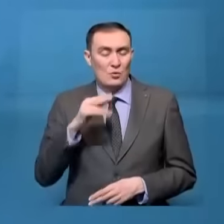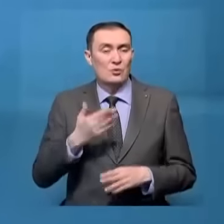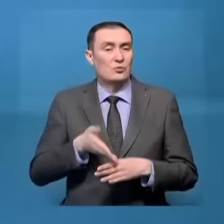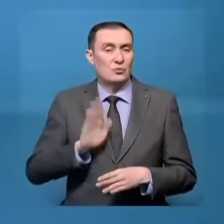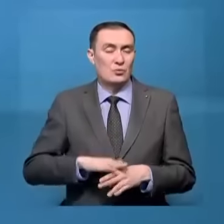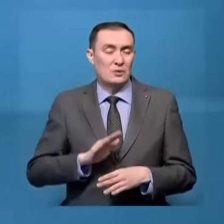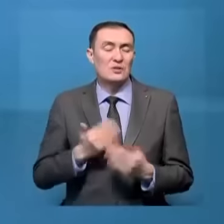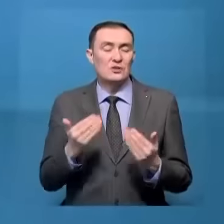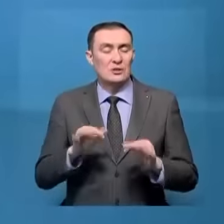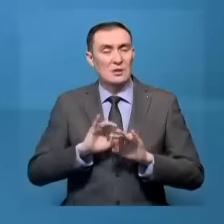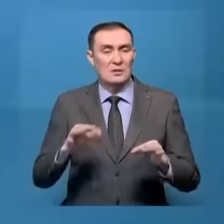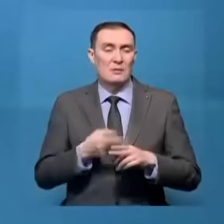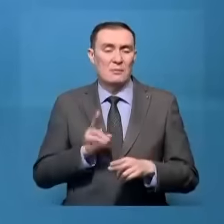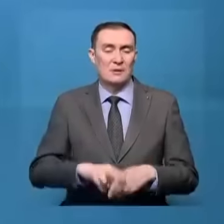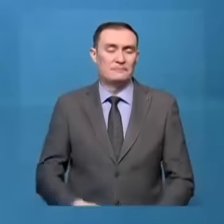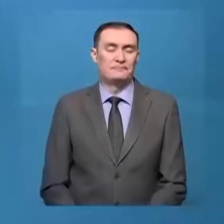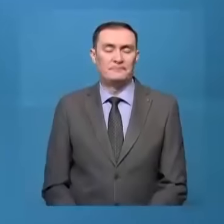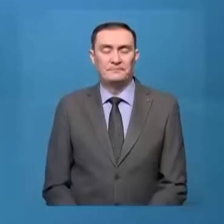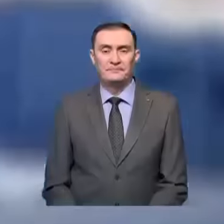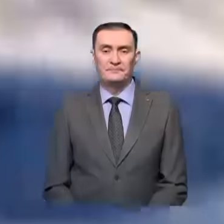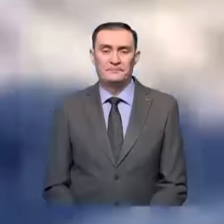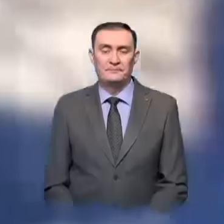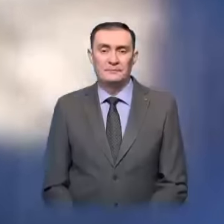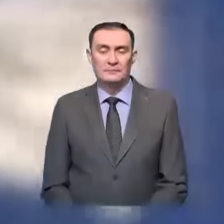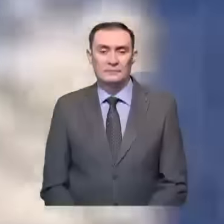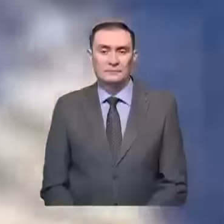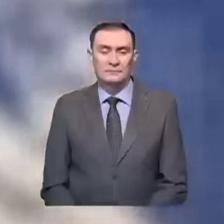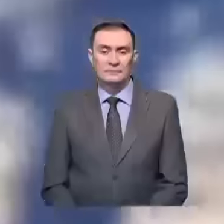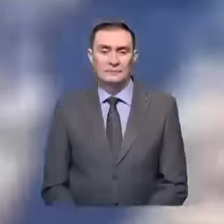трудностей. Саня Купжасарова расскажет.